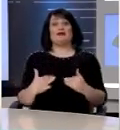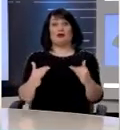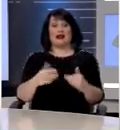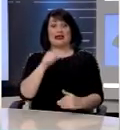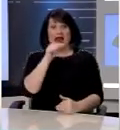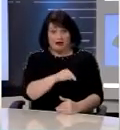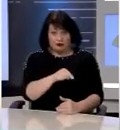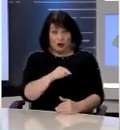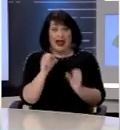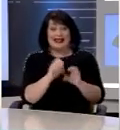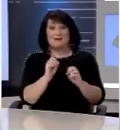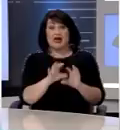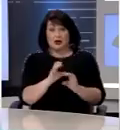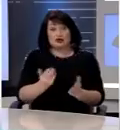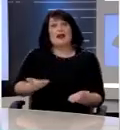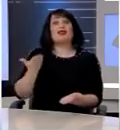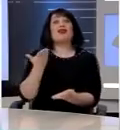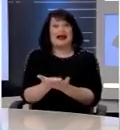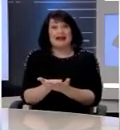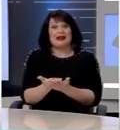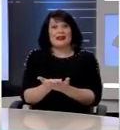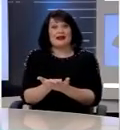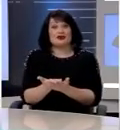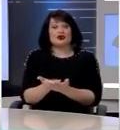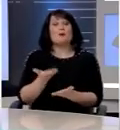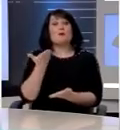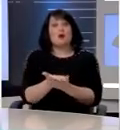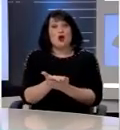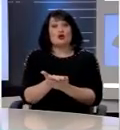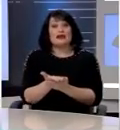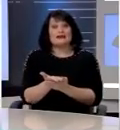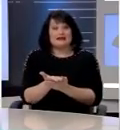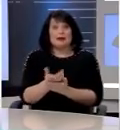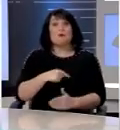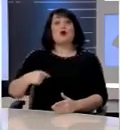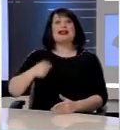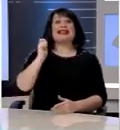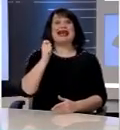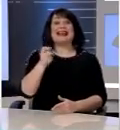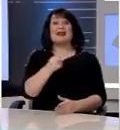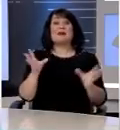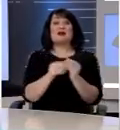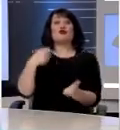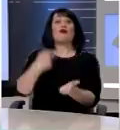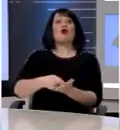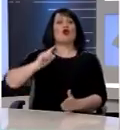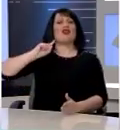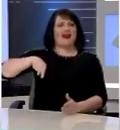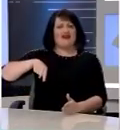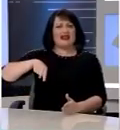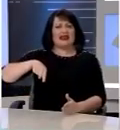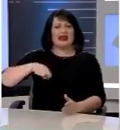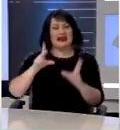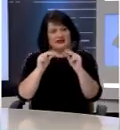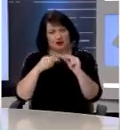λοιπόν σας ενημερώνω ότι θα καταθέσω πρόταση για διεξαγωγή προημερησίας συζήτηση στη Βουλή για τη φοροδιαφυγή. Για να